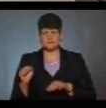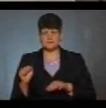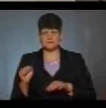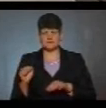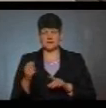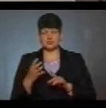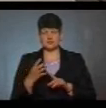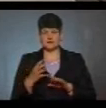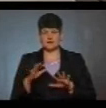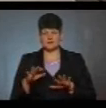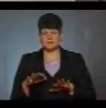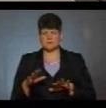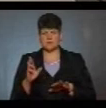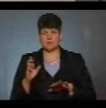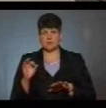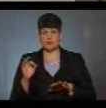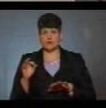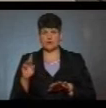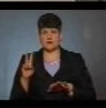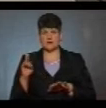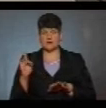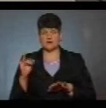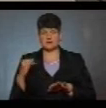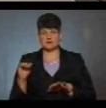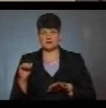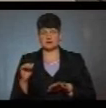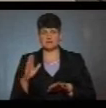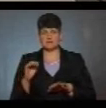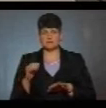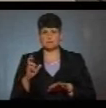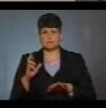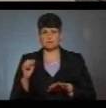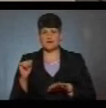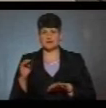13,8%, на четвертому місці Боярський Вадим від «Батьківщини»